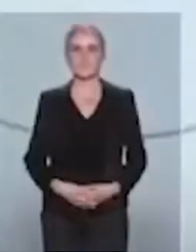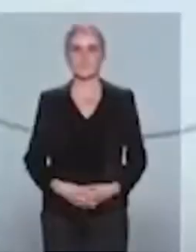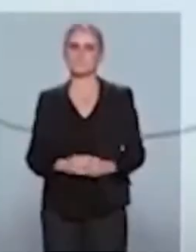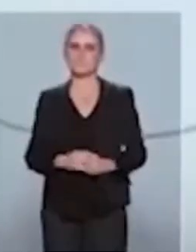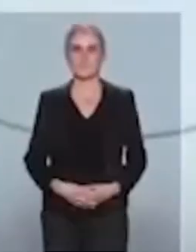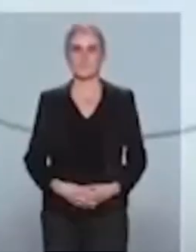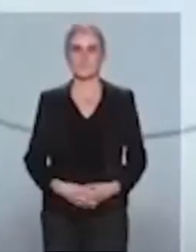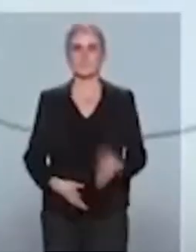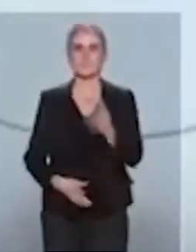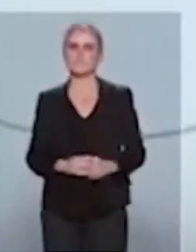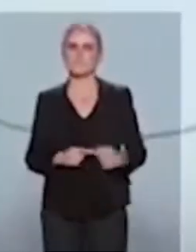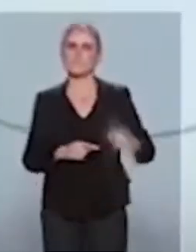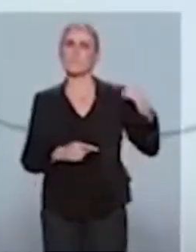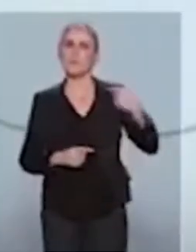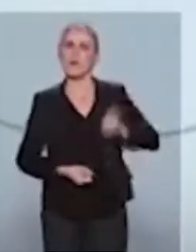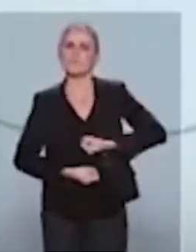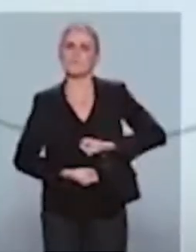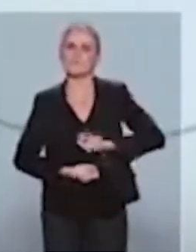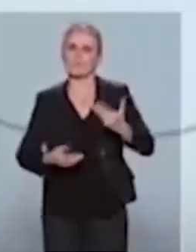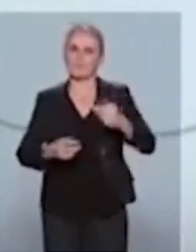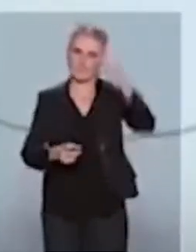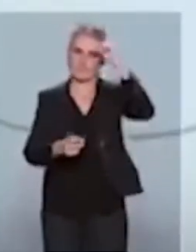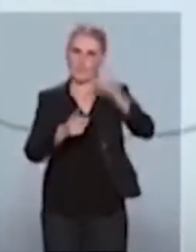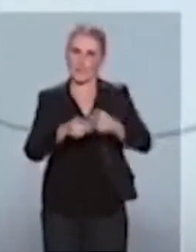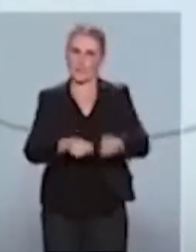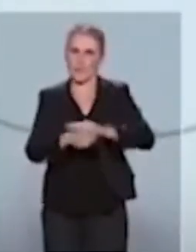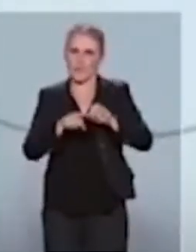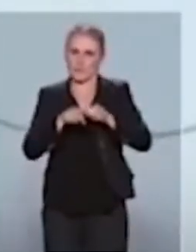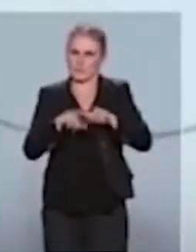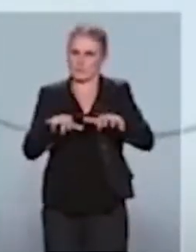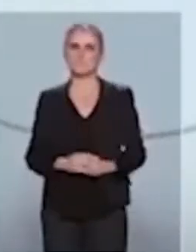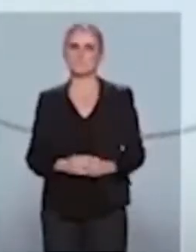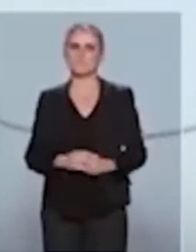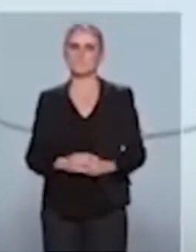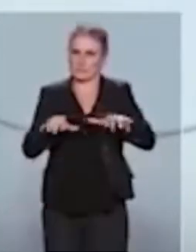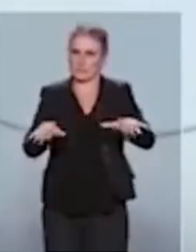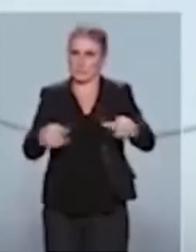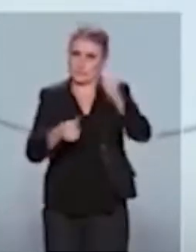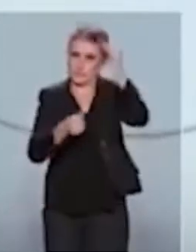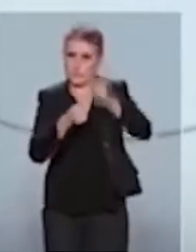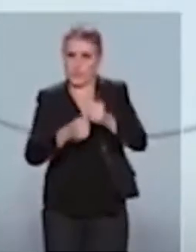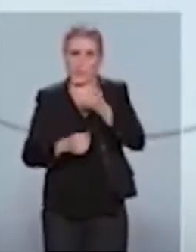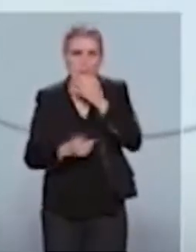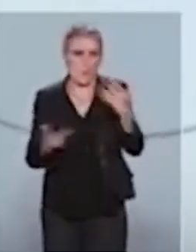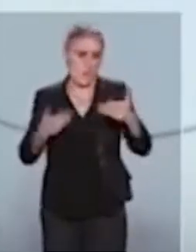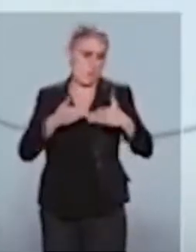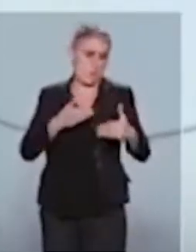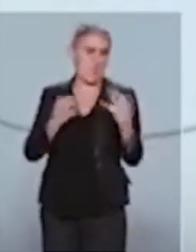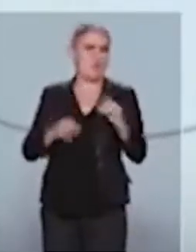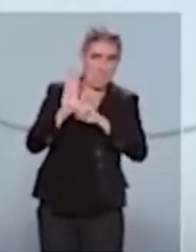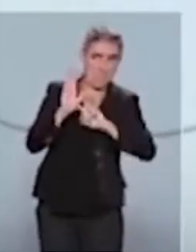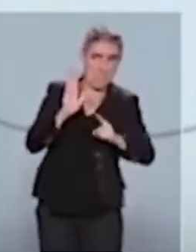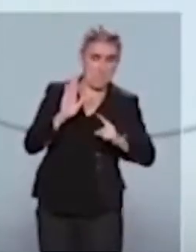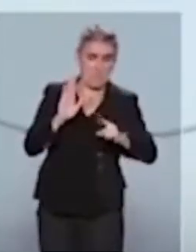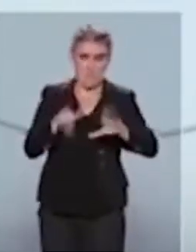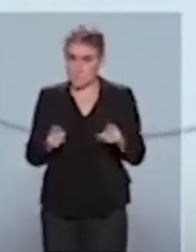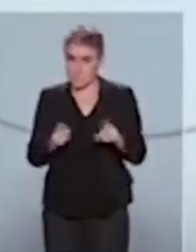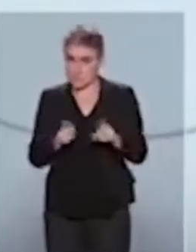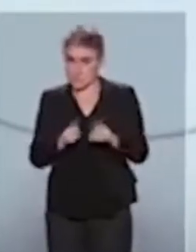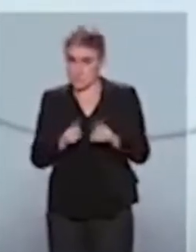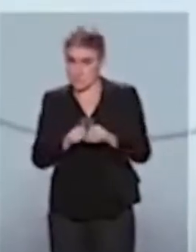Françaises, Français, mes chers, au sujet de la pandémie qui nous frappe, j'avais fixé un délai, une dizaine de jours, pour